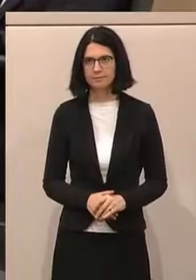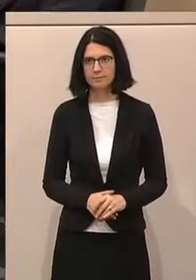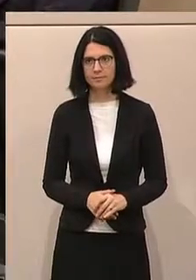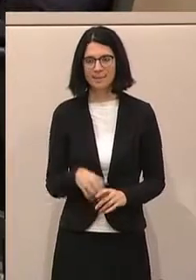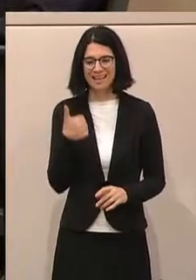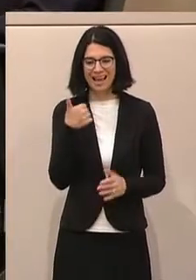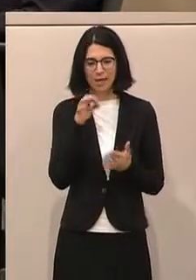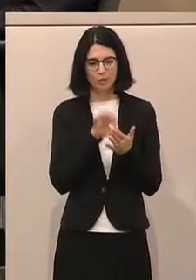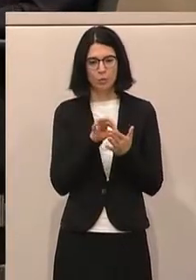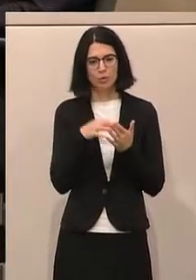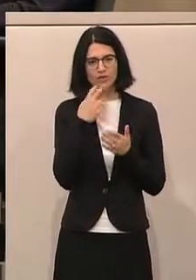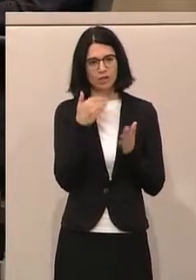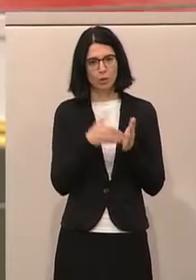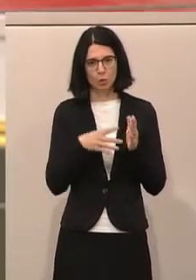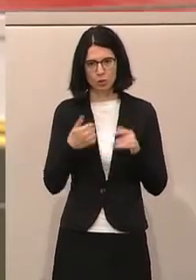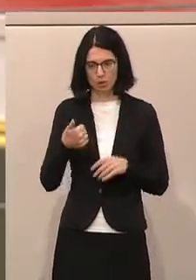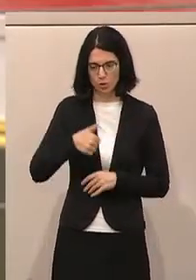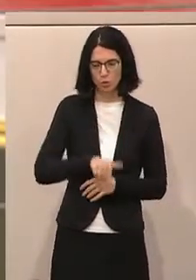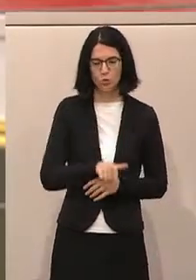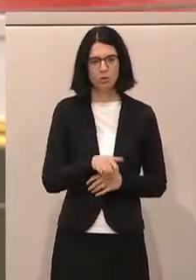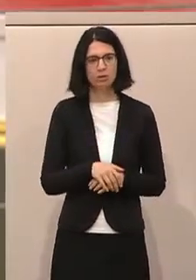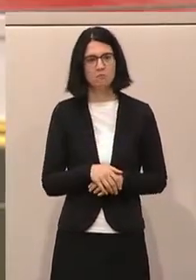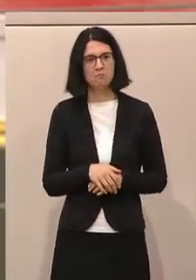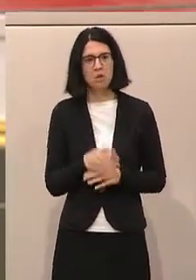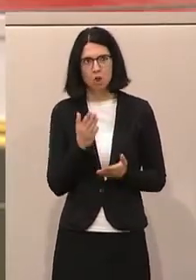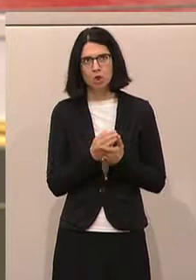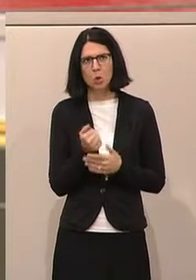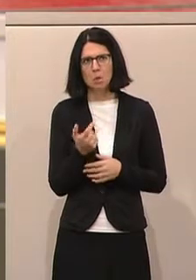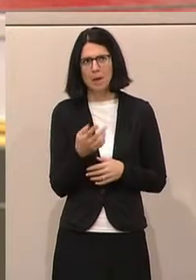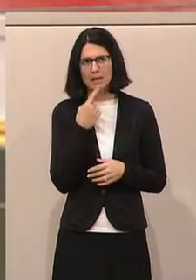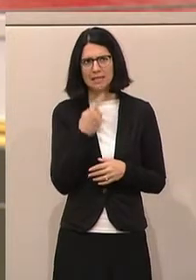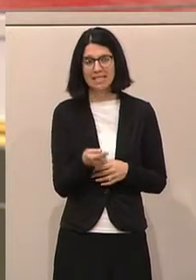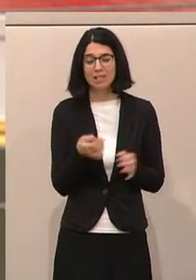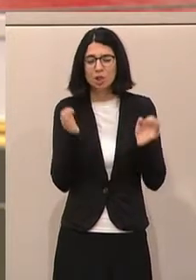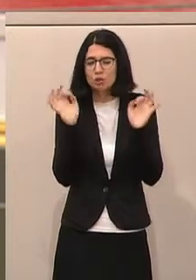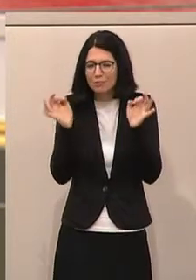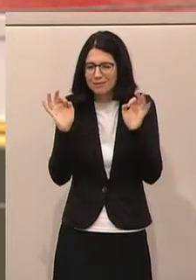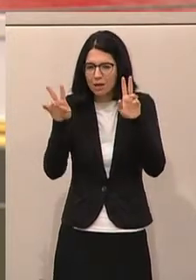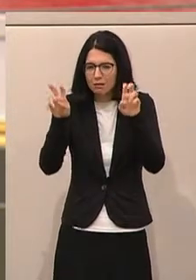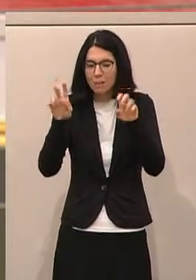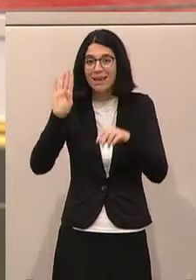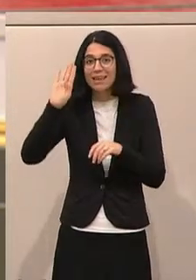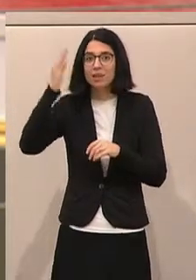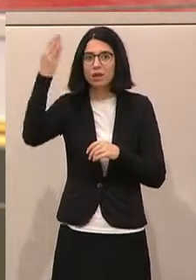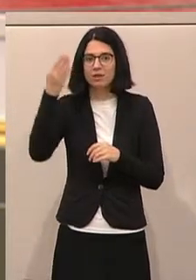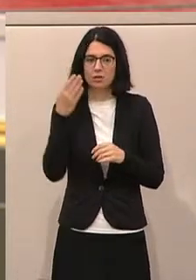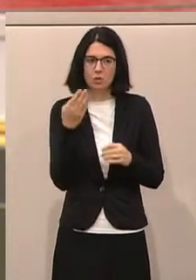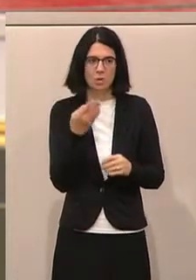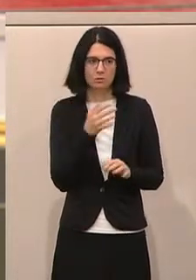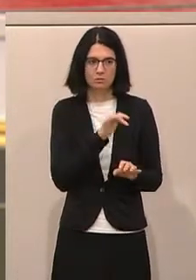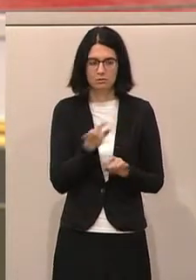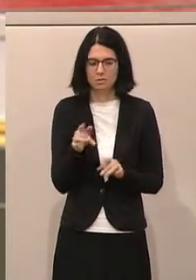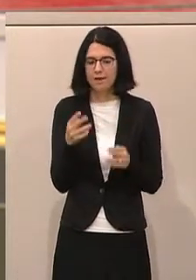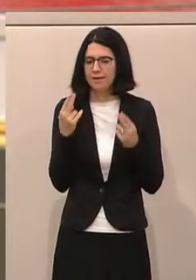Und einen Punkt möchte ich auch ansprechen, weil der heute mehrmals auch gefallen ist. Speziell das Thema Innovation ist einer